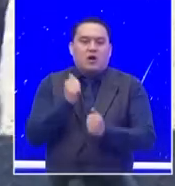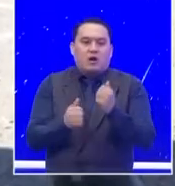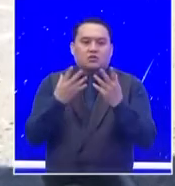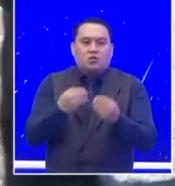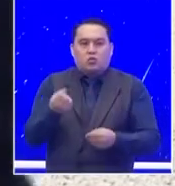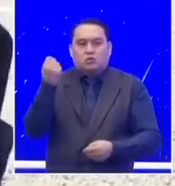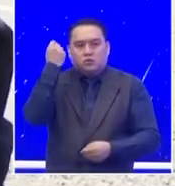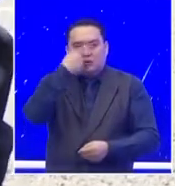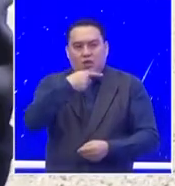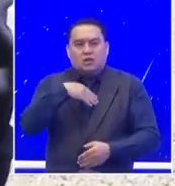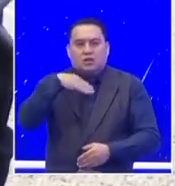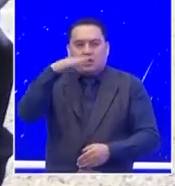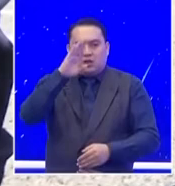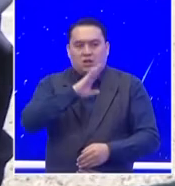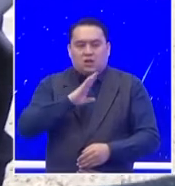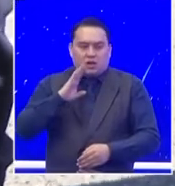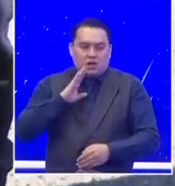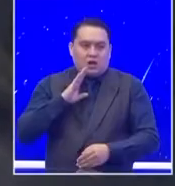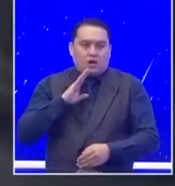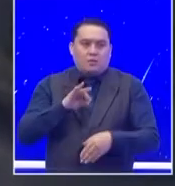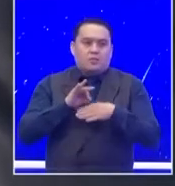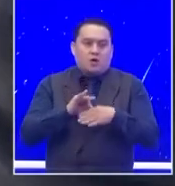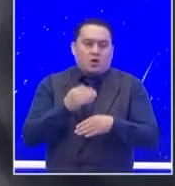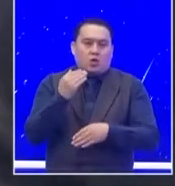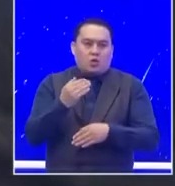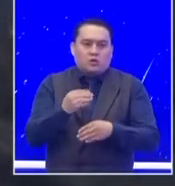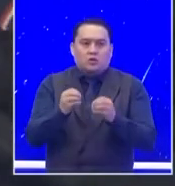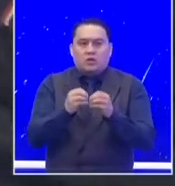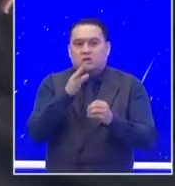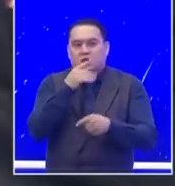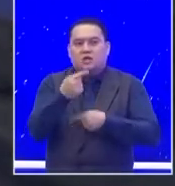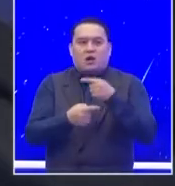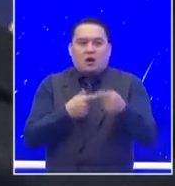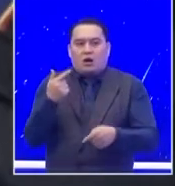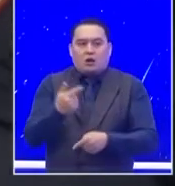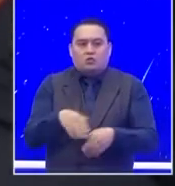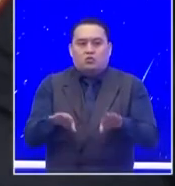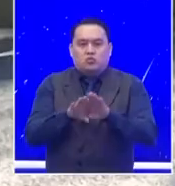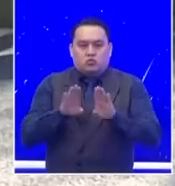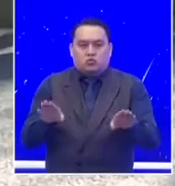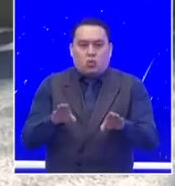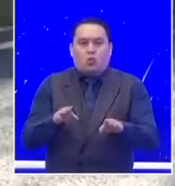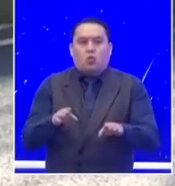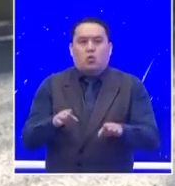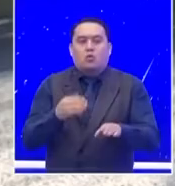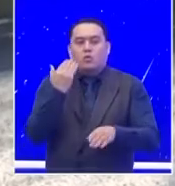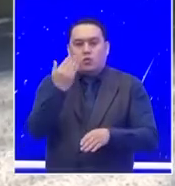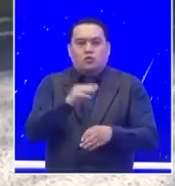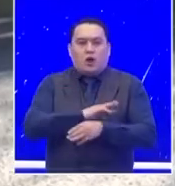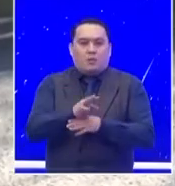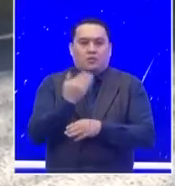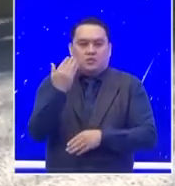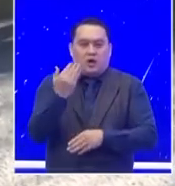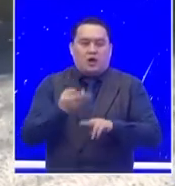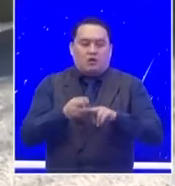родителей узнали и дети военнослужащих. Ведь пройдет каких-нибудь 10 лет, и гарантию нерушимости покоя Отечества будут